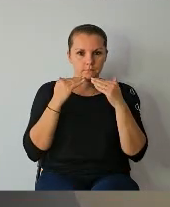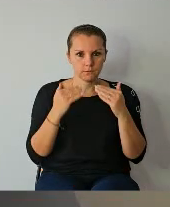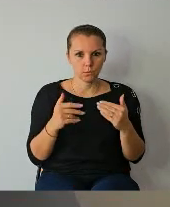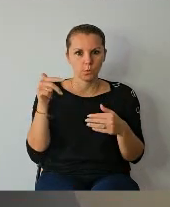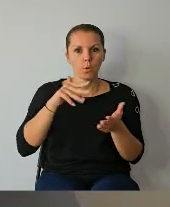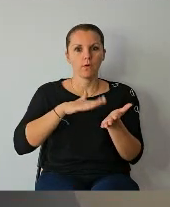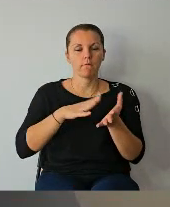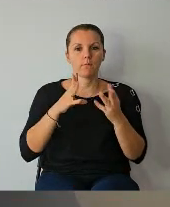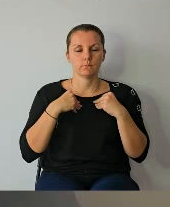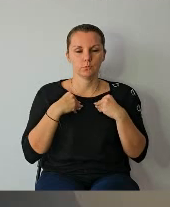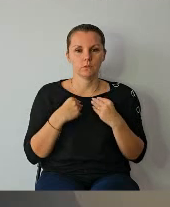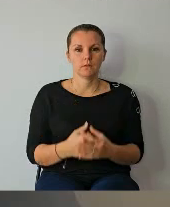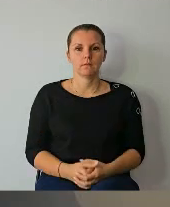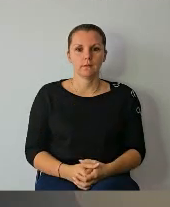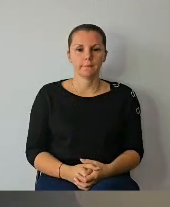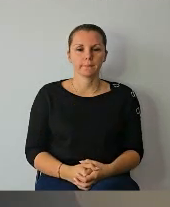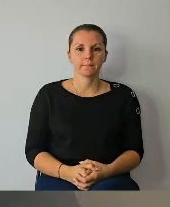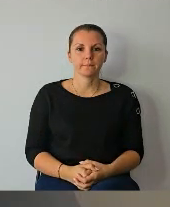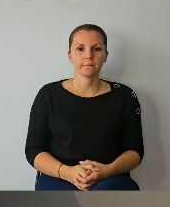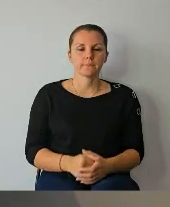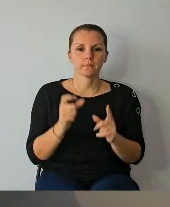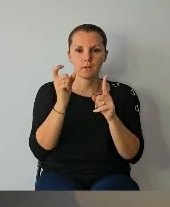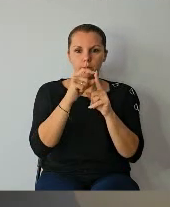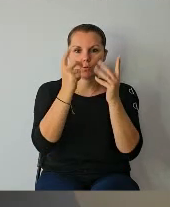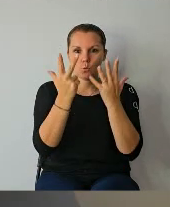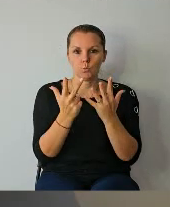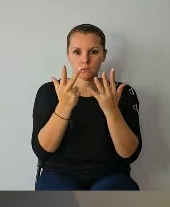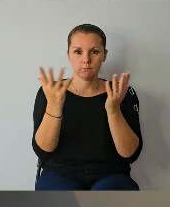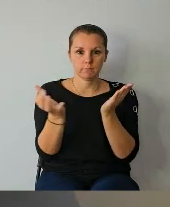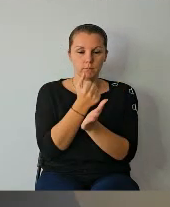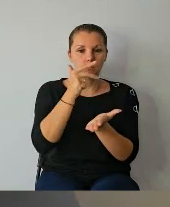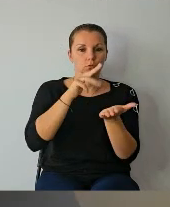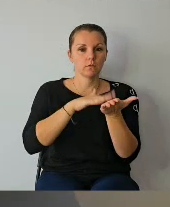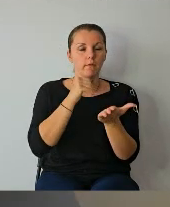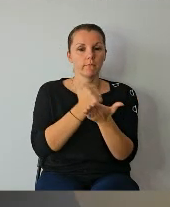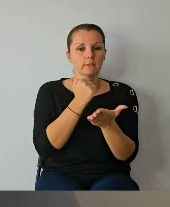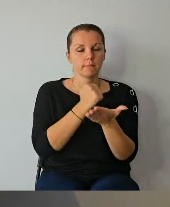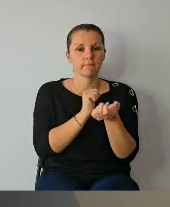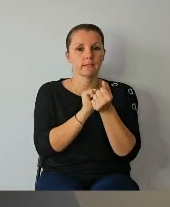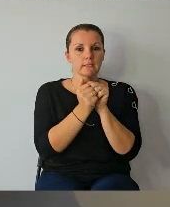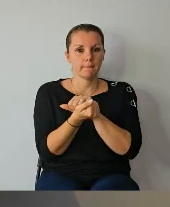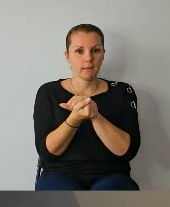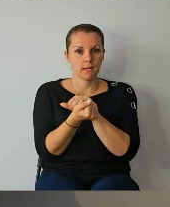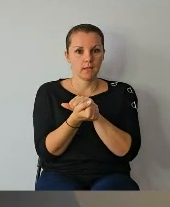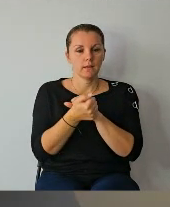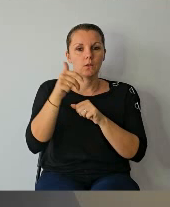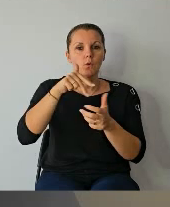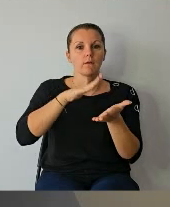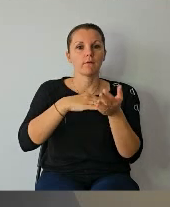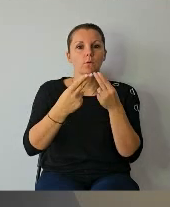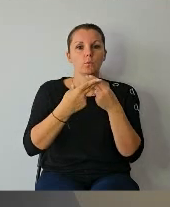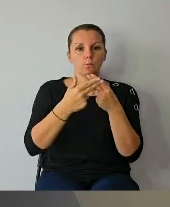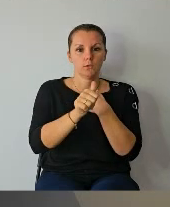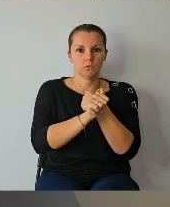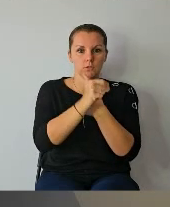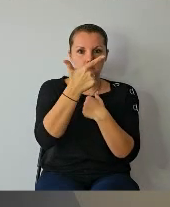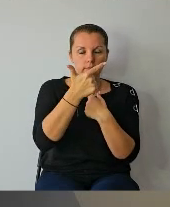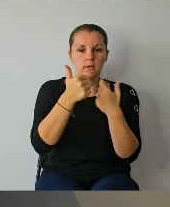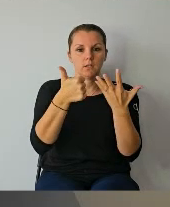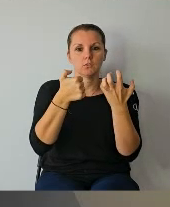Dziękuję. Uchwała została przyjęta jednogłośnie. Punkt 8. Podjęcie uchwały w sprawie zmiany uchwały nr